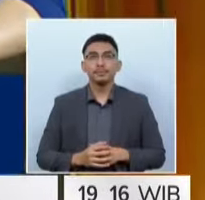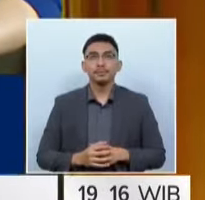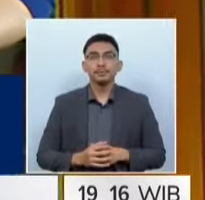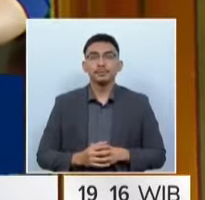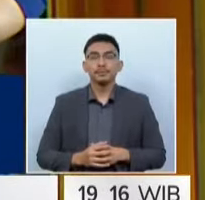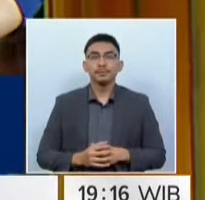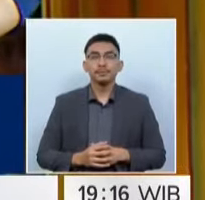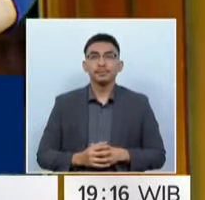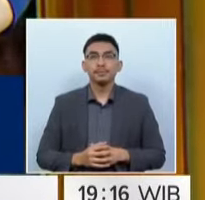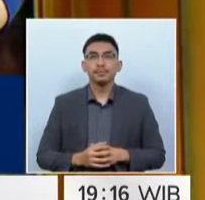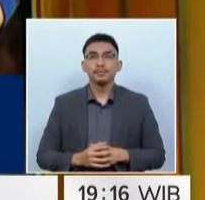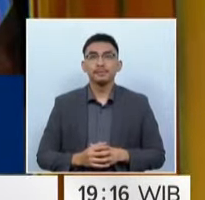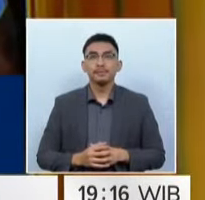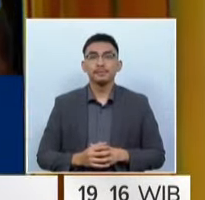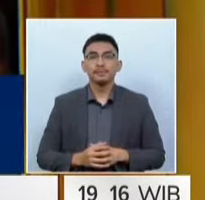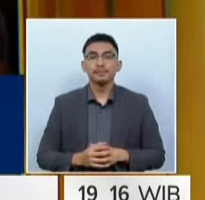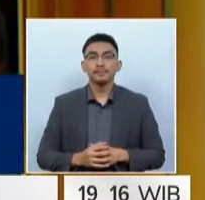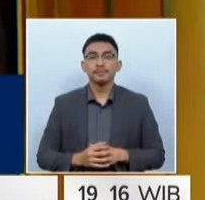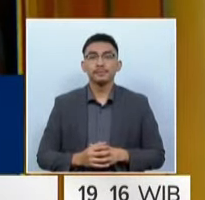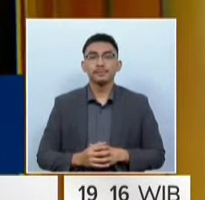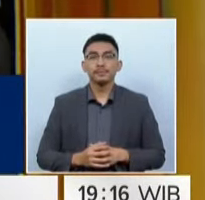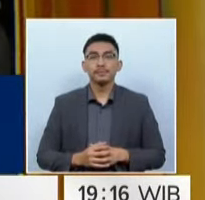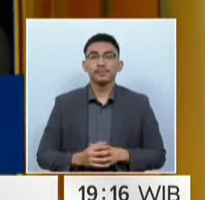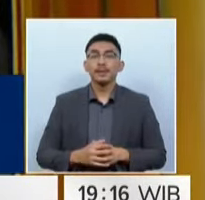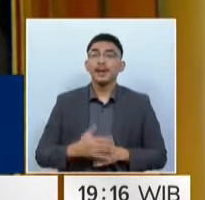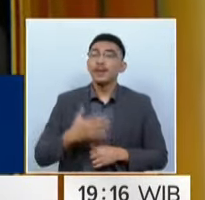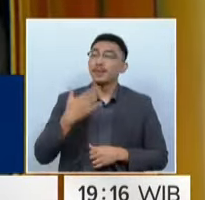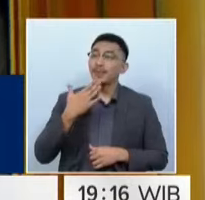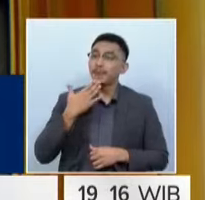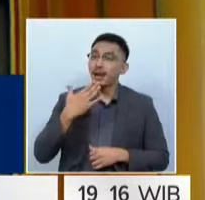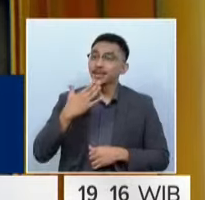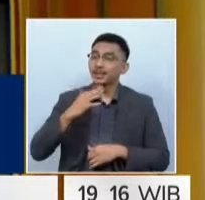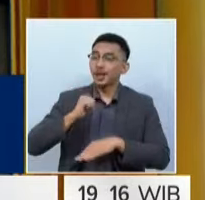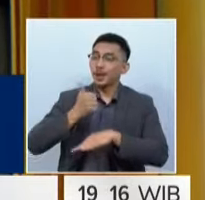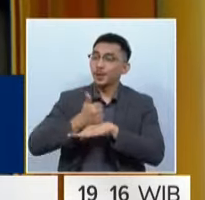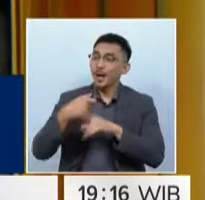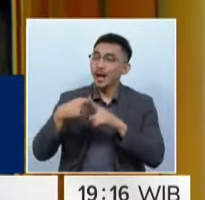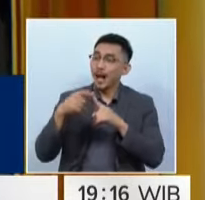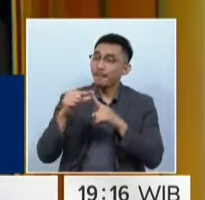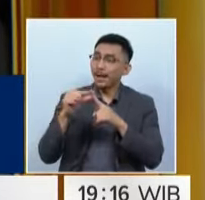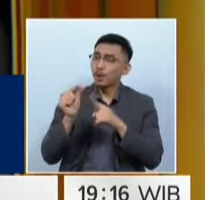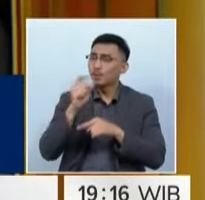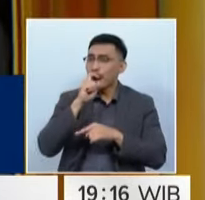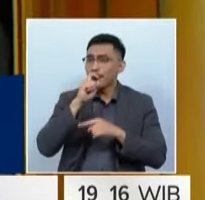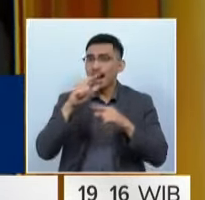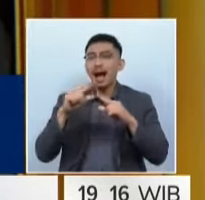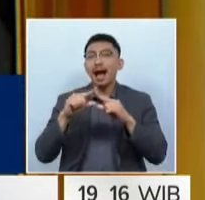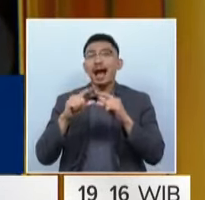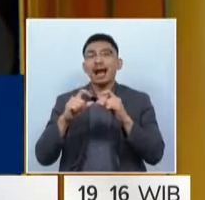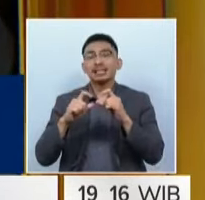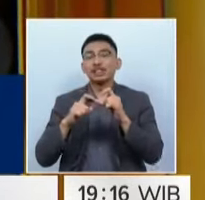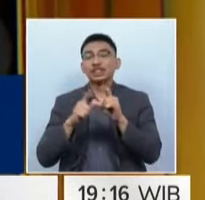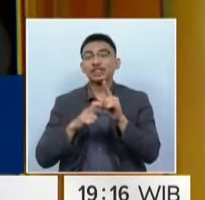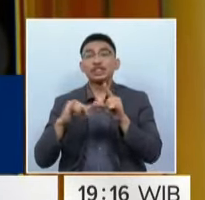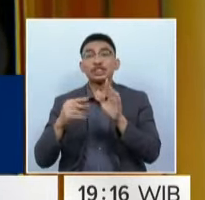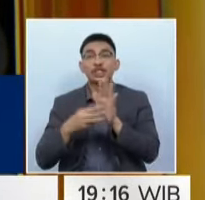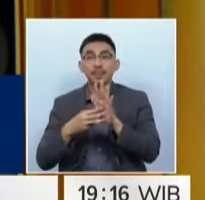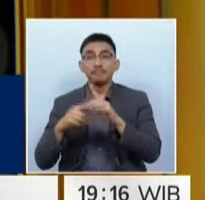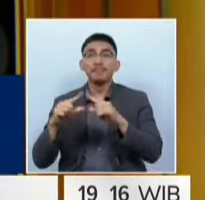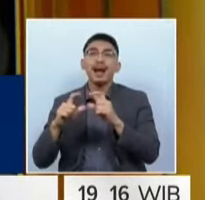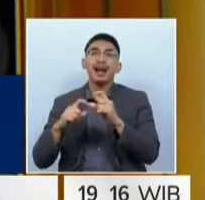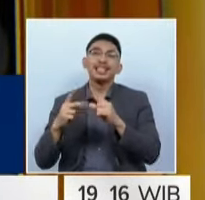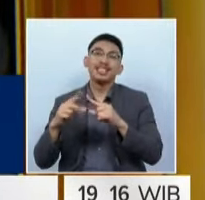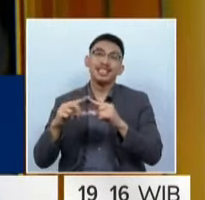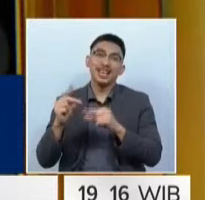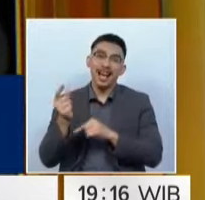wabarakatuhalikumsam Terima kasih kami ucapkan kepada ketua KPU Bapak Hasyim Asari bapak ibu hadirin dan pemirsa yang kami